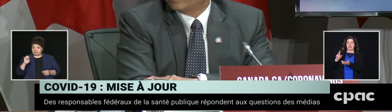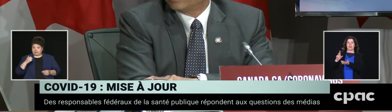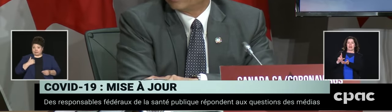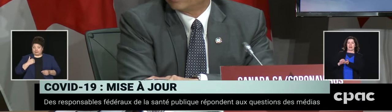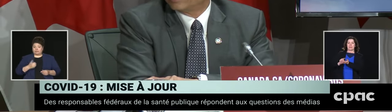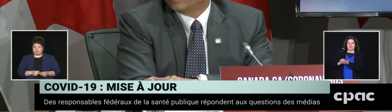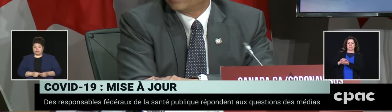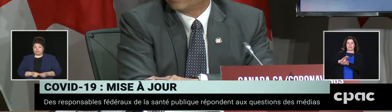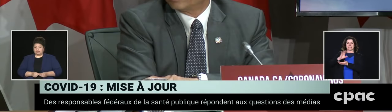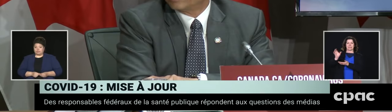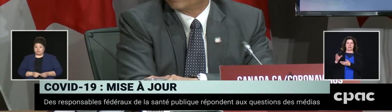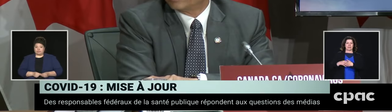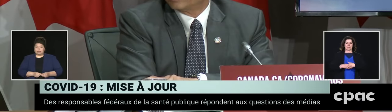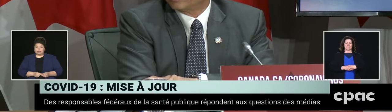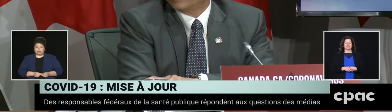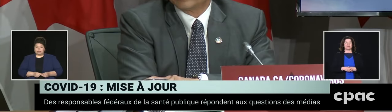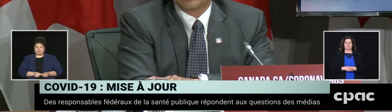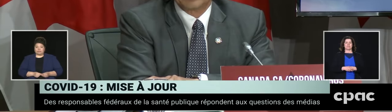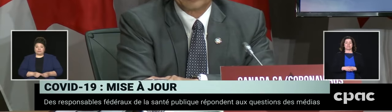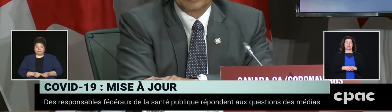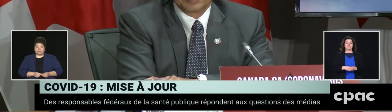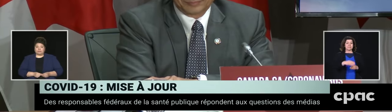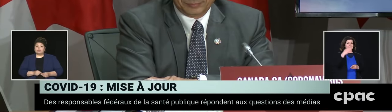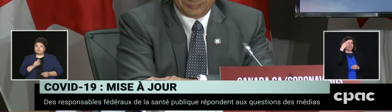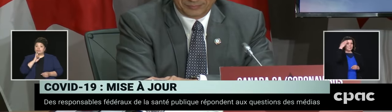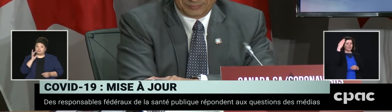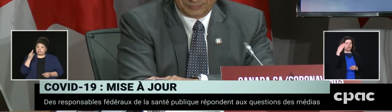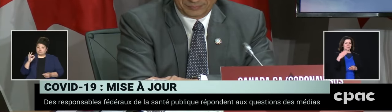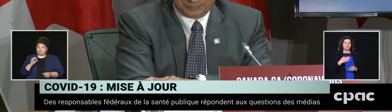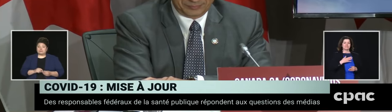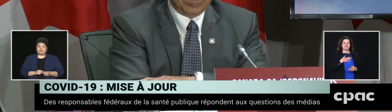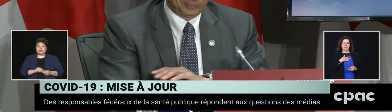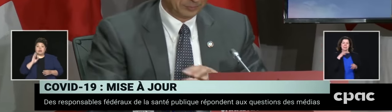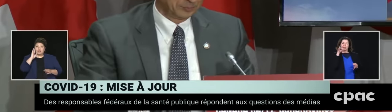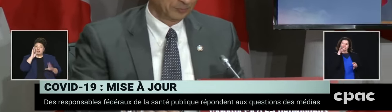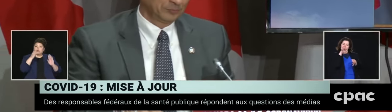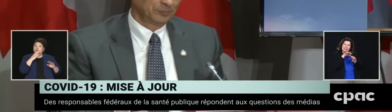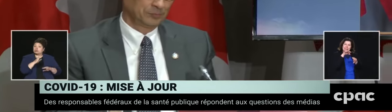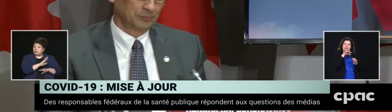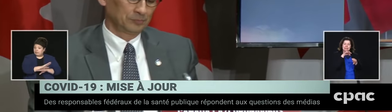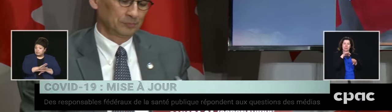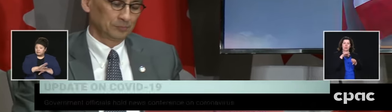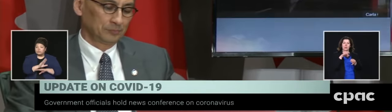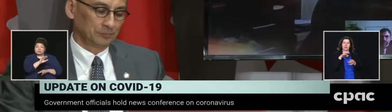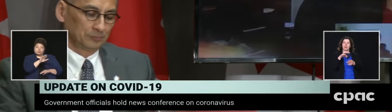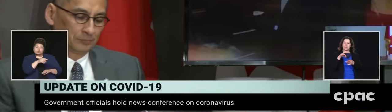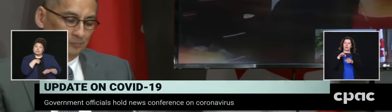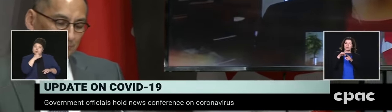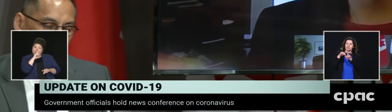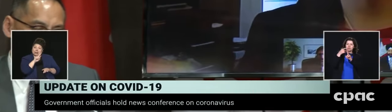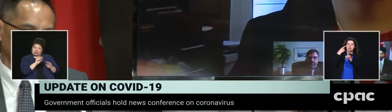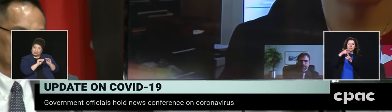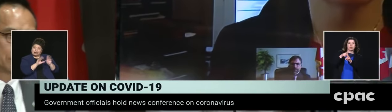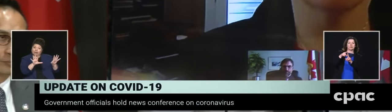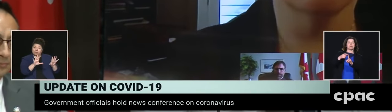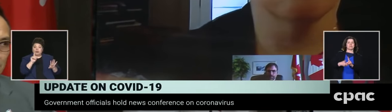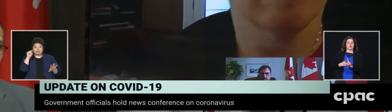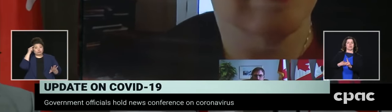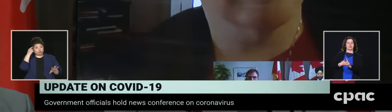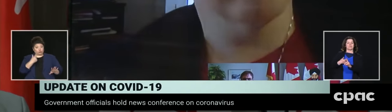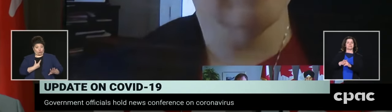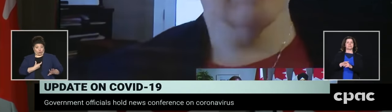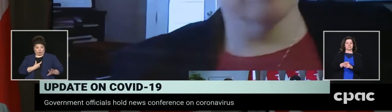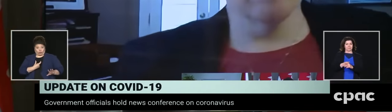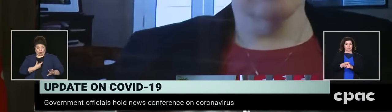Oui, bonjour. Just une précision d'abord de la ministre Qualcho. J'aimerais savoir, les travailleurs de garderie et les